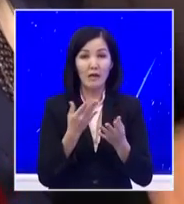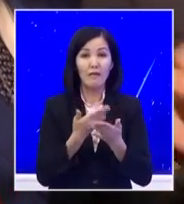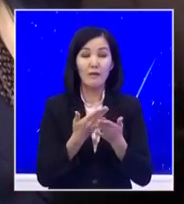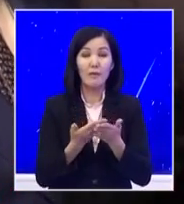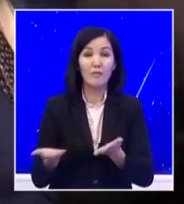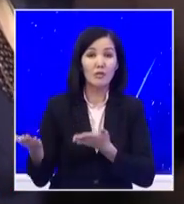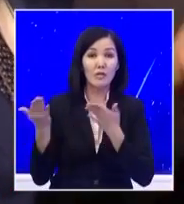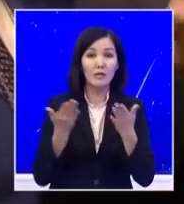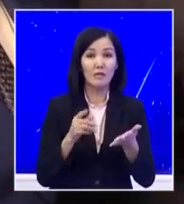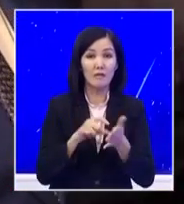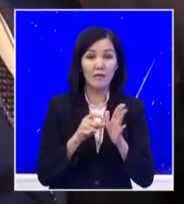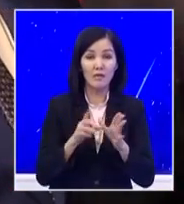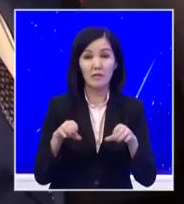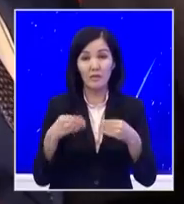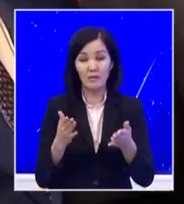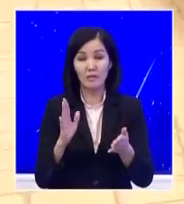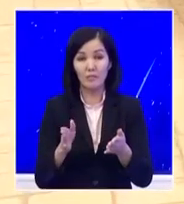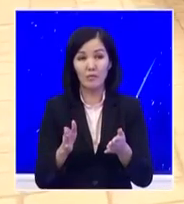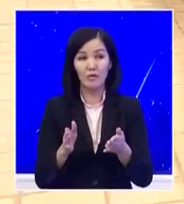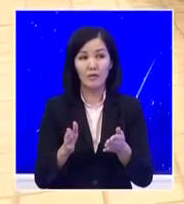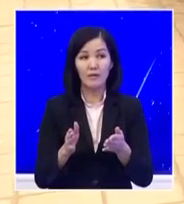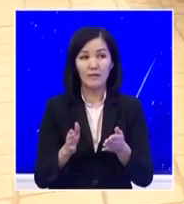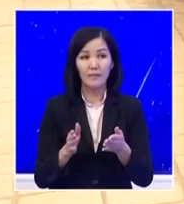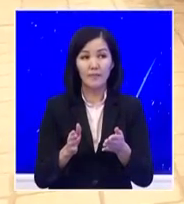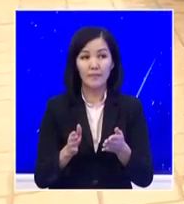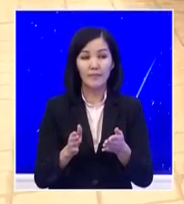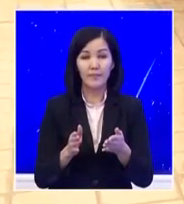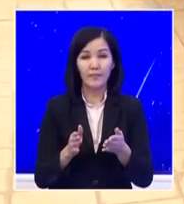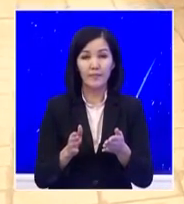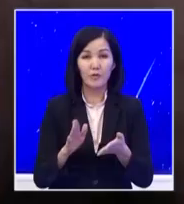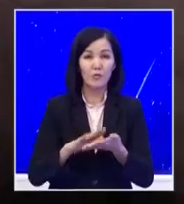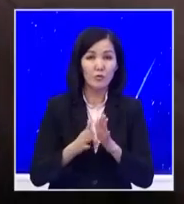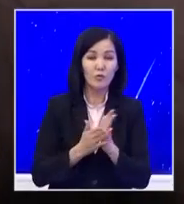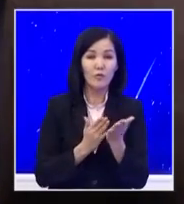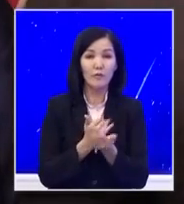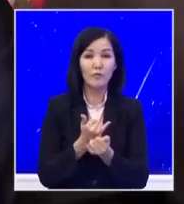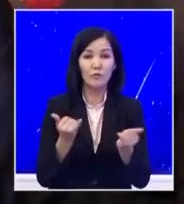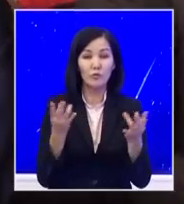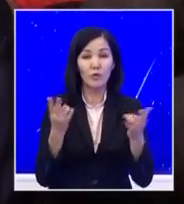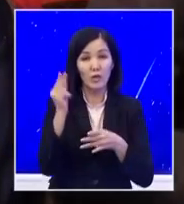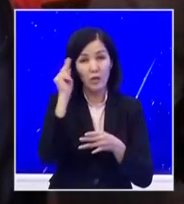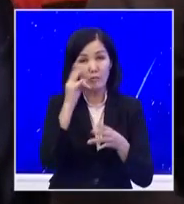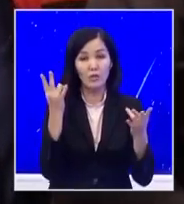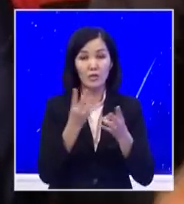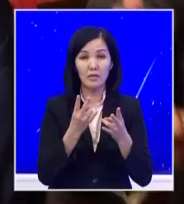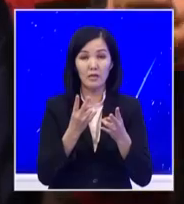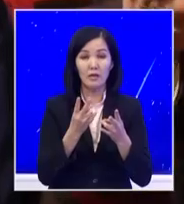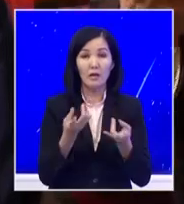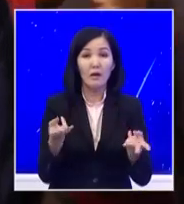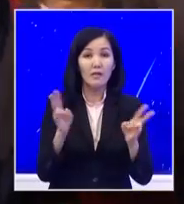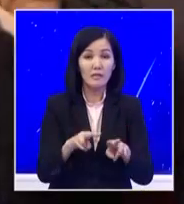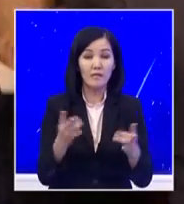что квартиры дадим, чтобы они вот это вот все обучать надо. И их оставить здесь. Это